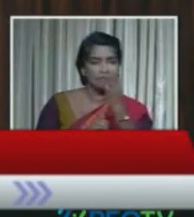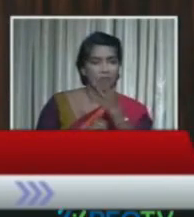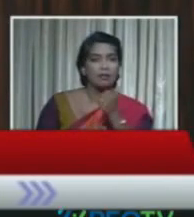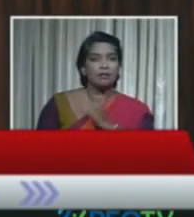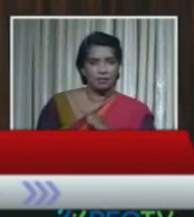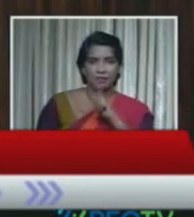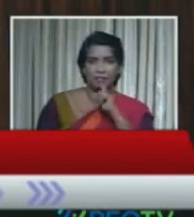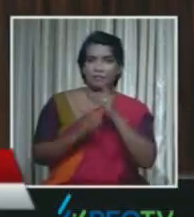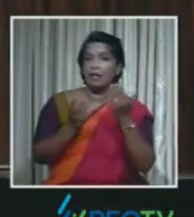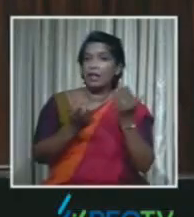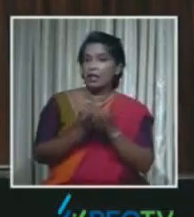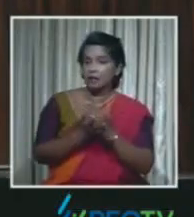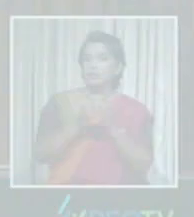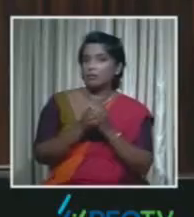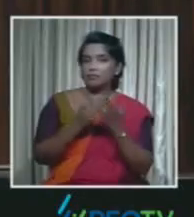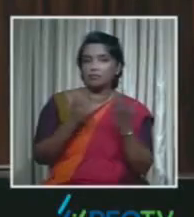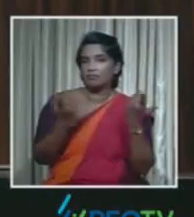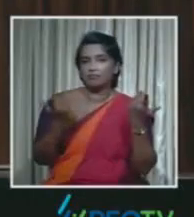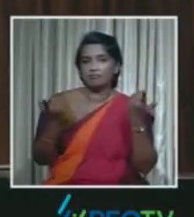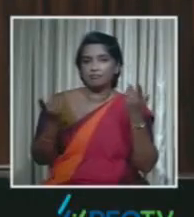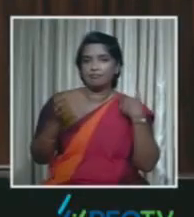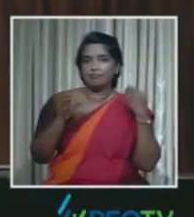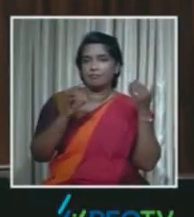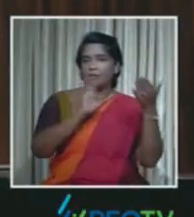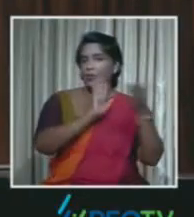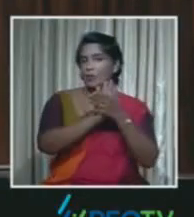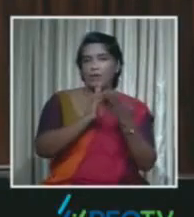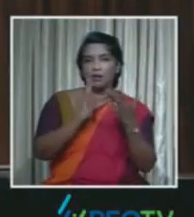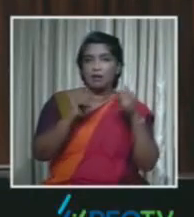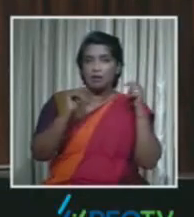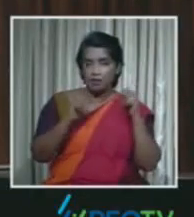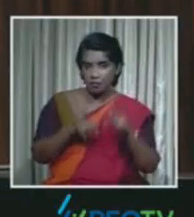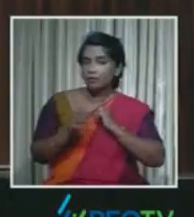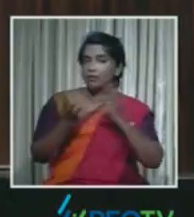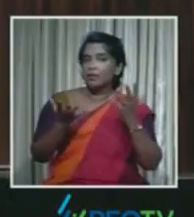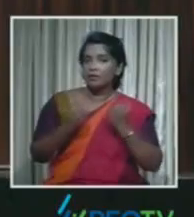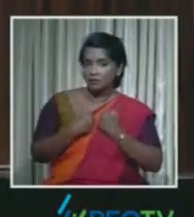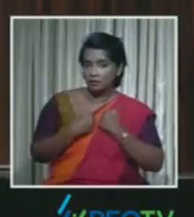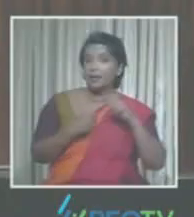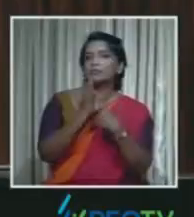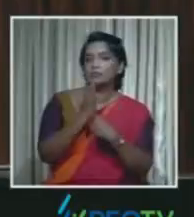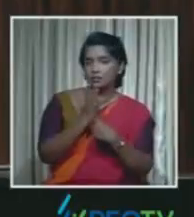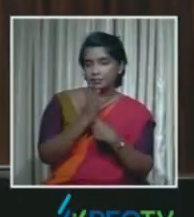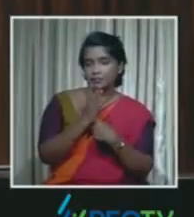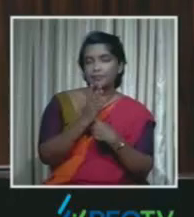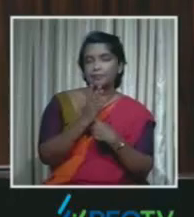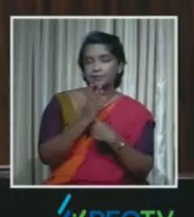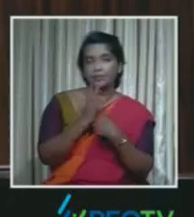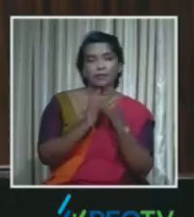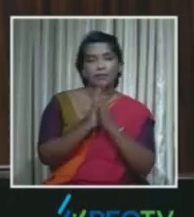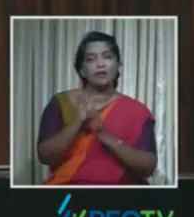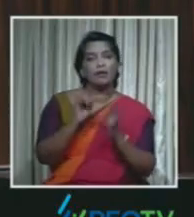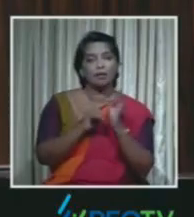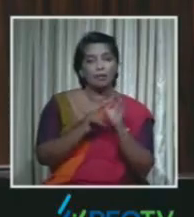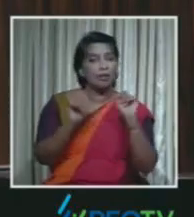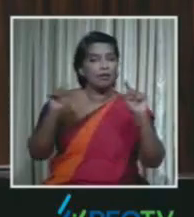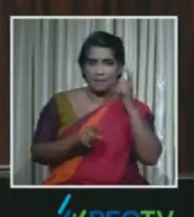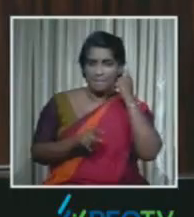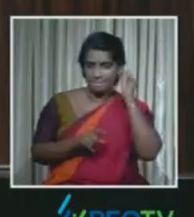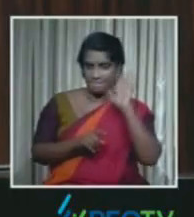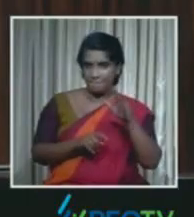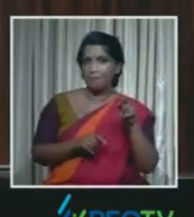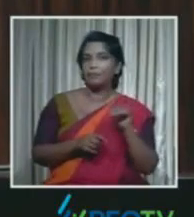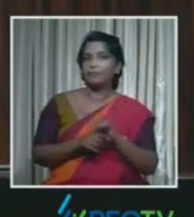පළ කරලා තියෙනවා ඉතිරි කණ්ඩායම තාම අපිට සම්බන්ධ කරගන්න බැරි වුණා අද ඒ උදවගේ කැමැත්ත අරගෙන හෙට උදේට මන්ත්‍රීවරු කණ්ඩායම නම් කරන්න බලාපොරොත්තු